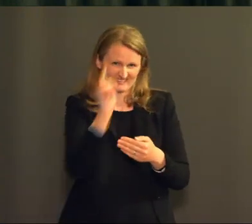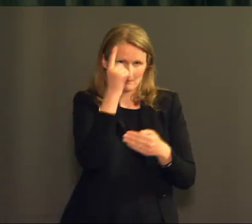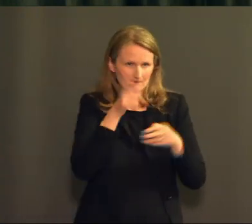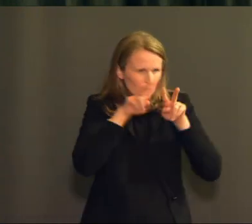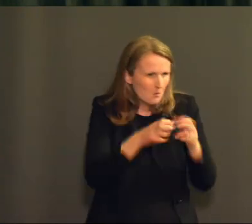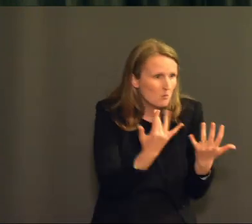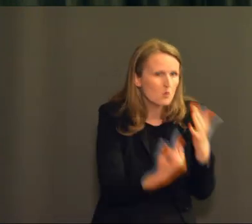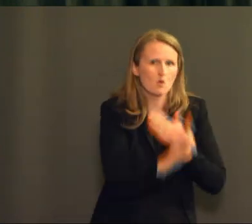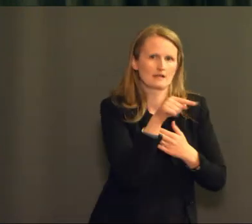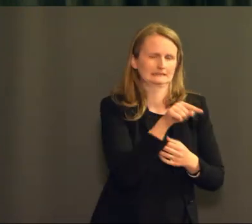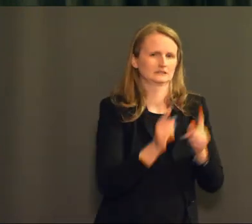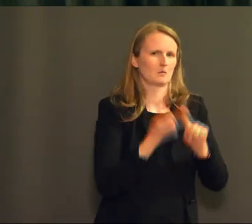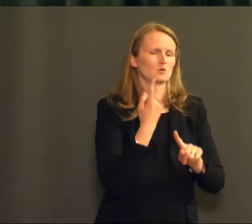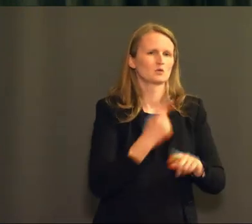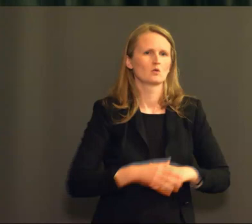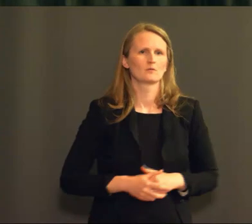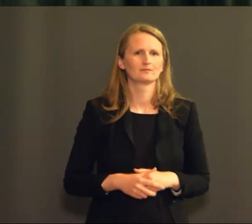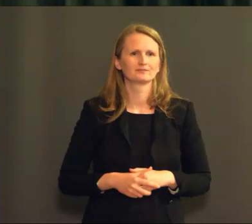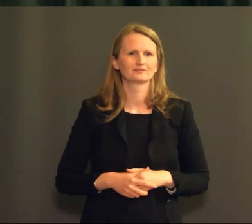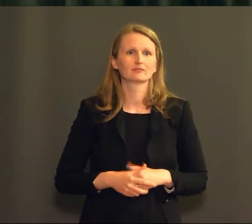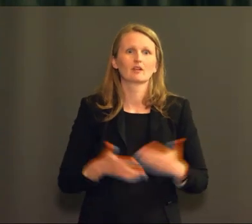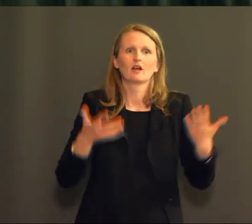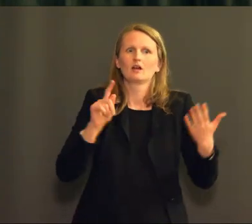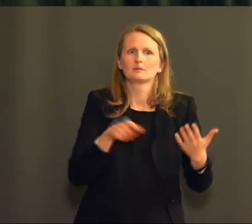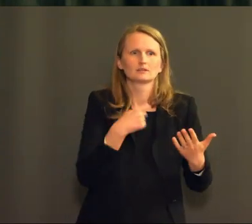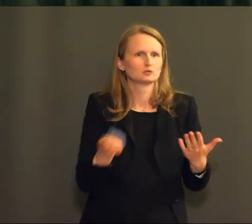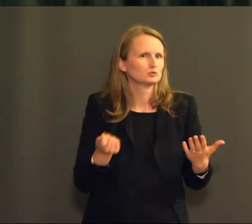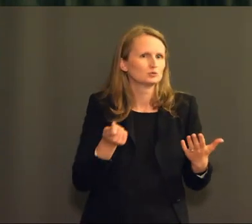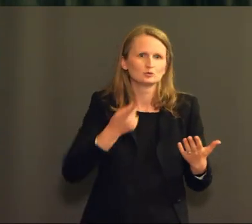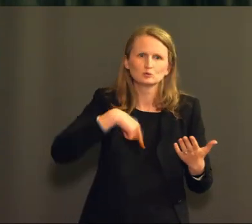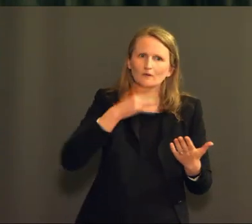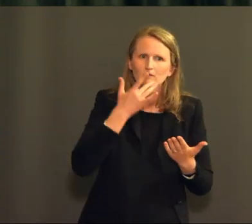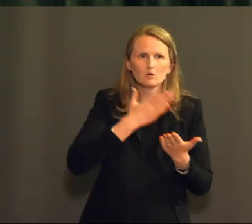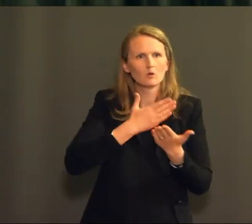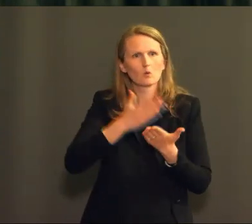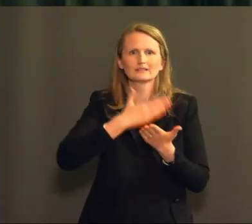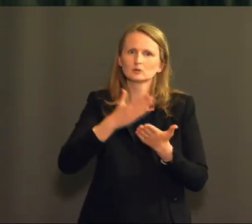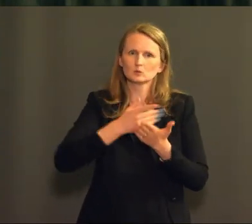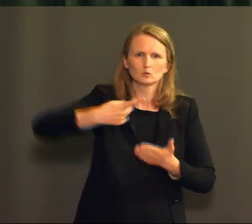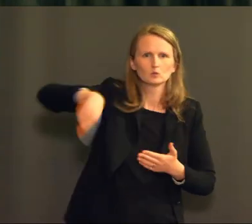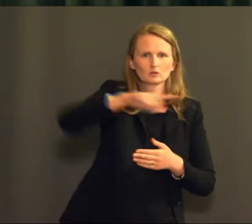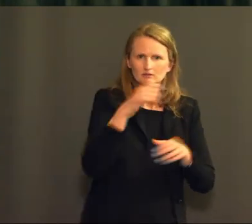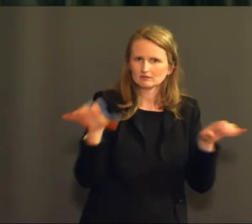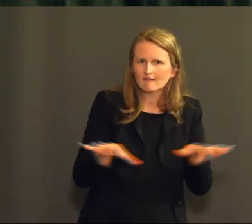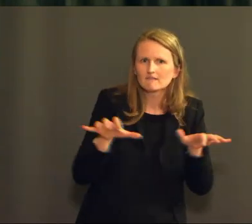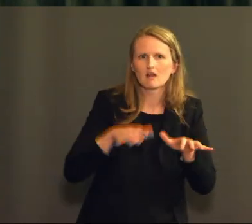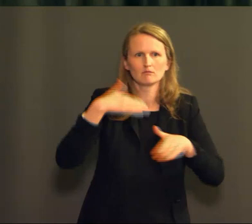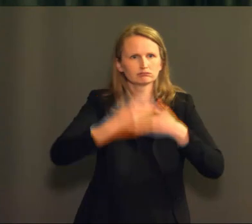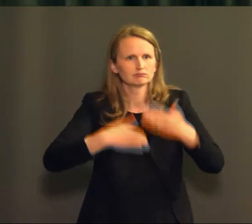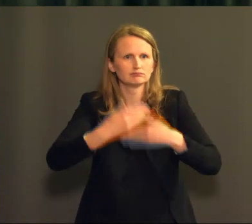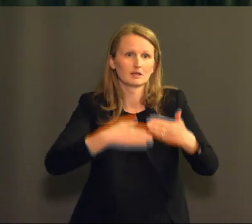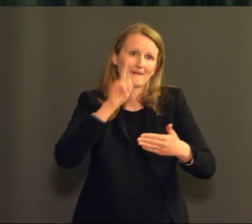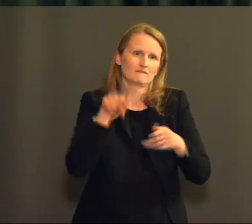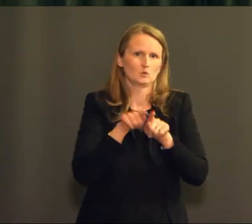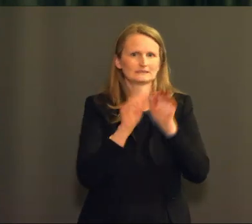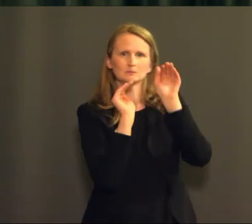dans ces activités, sans mettre en péril la survie des entreprises. Nous constatons également la nécessité